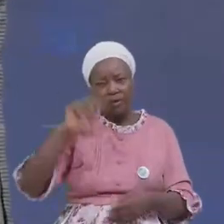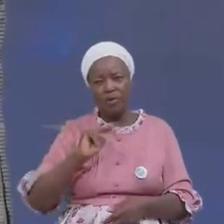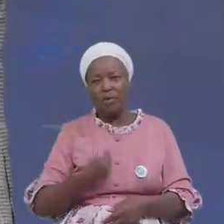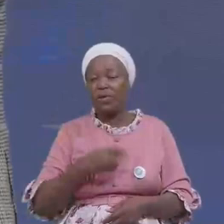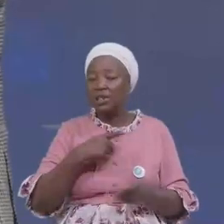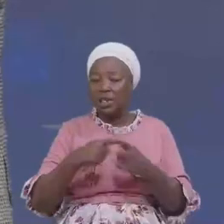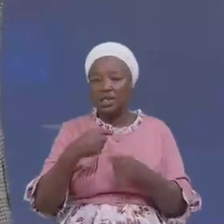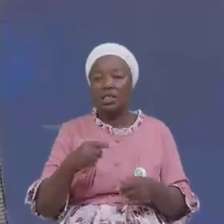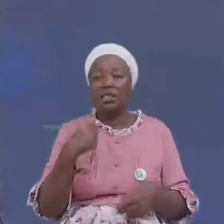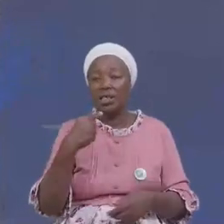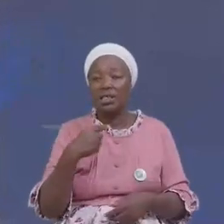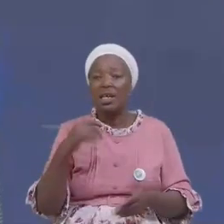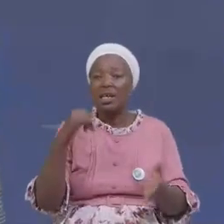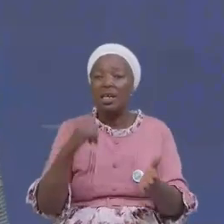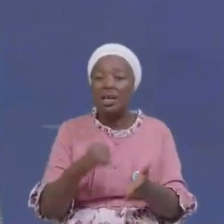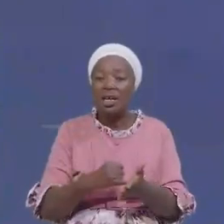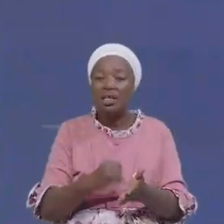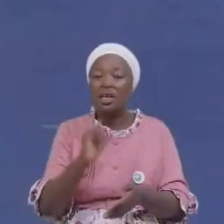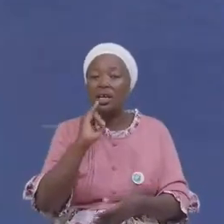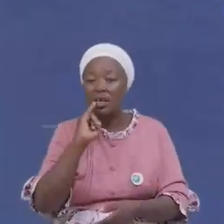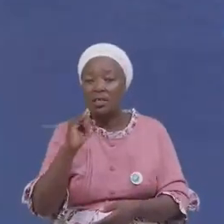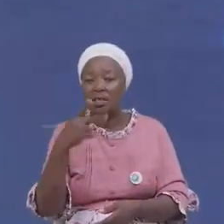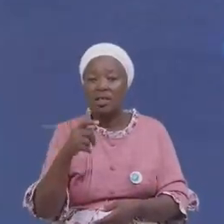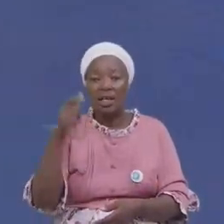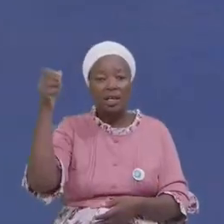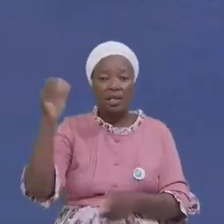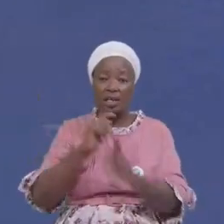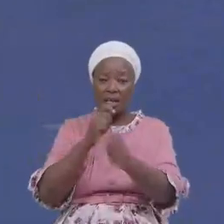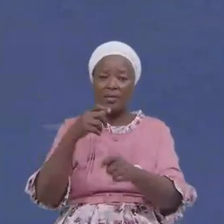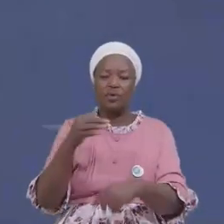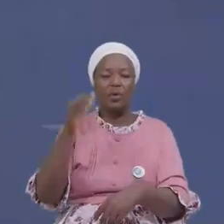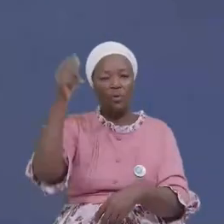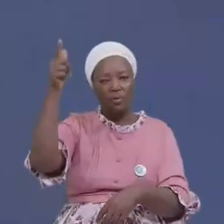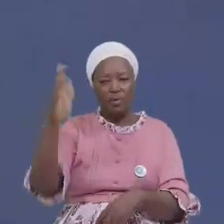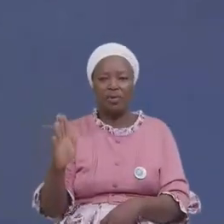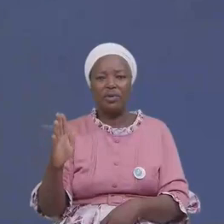Il dit que c'est le don de Dieu.